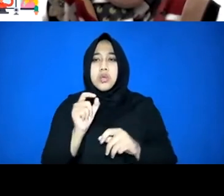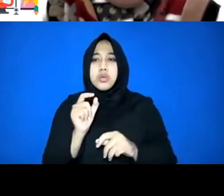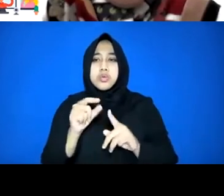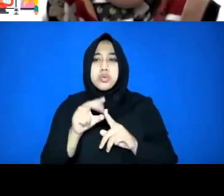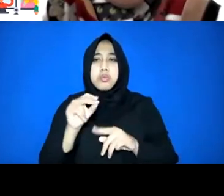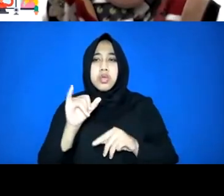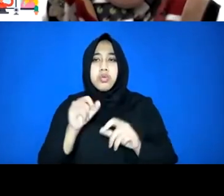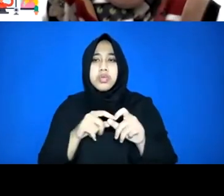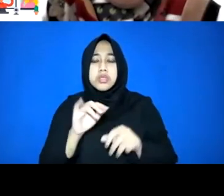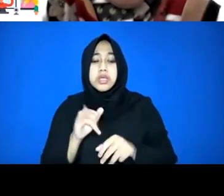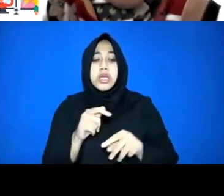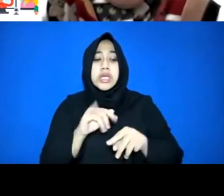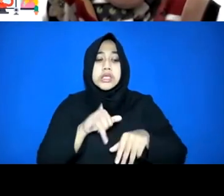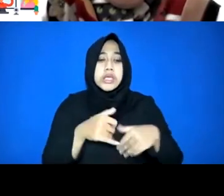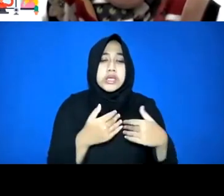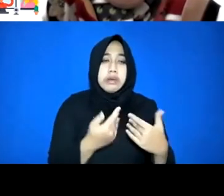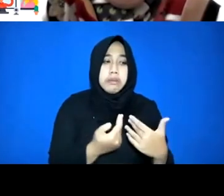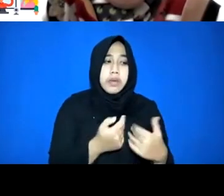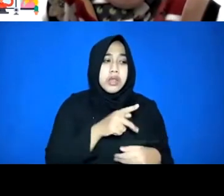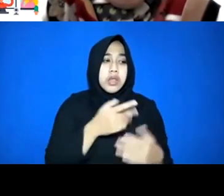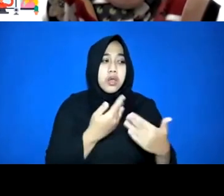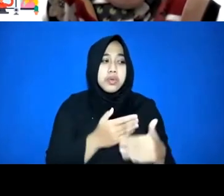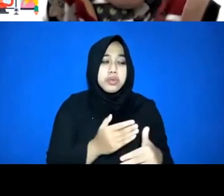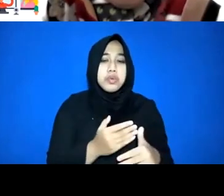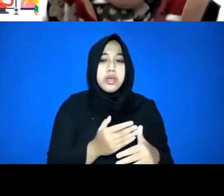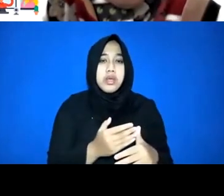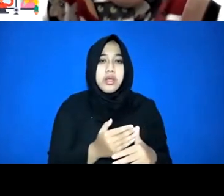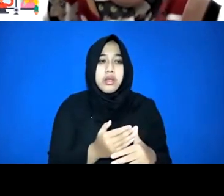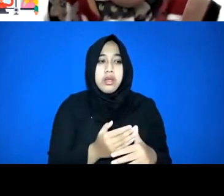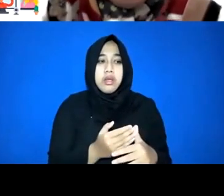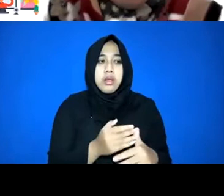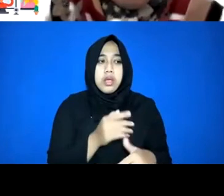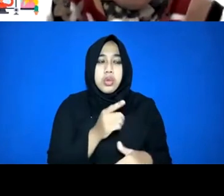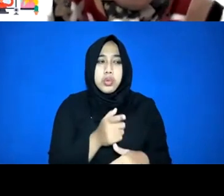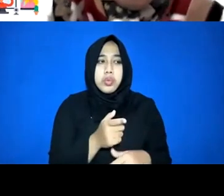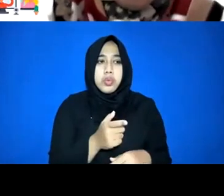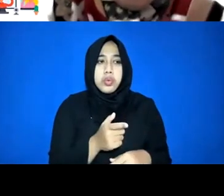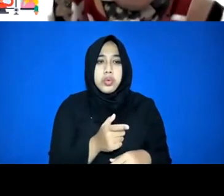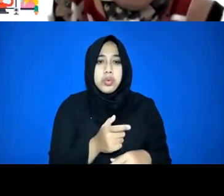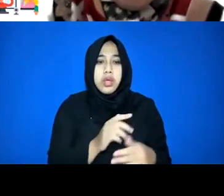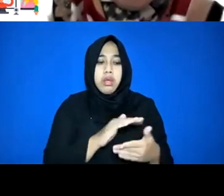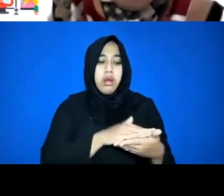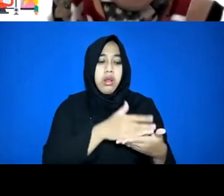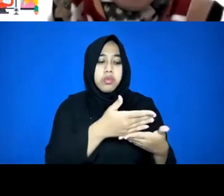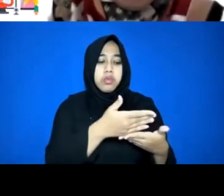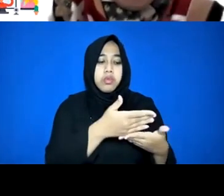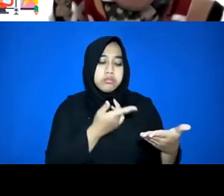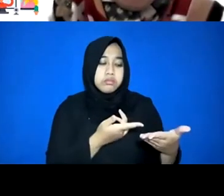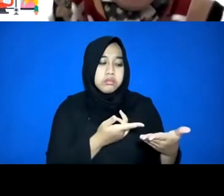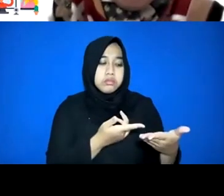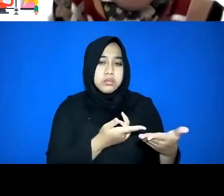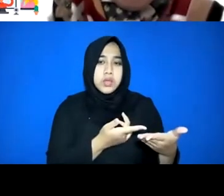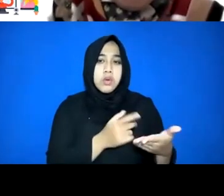Sehingga memang ketika kita sudah berapa dengan itu, berapa dengan laptop, kemudian